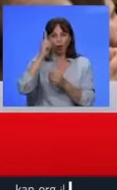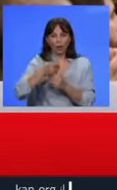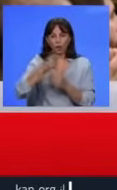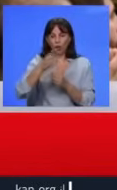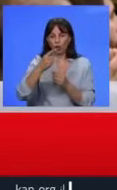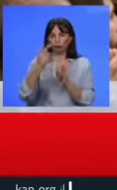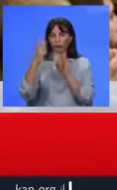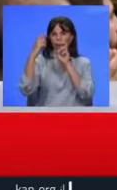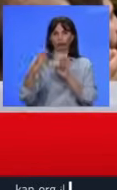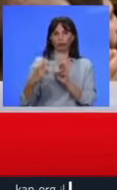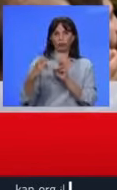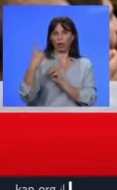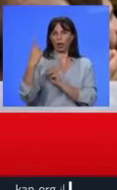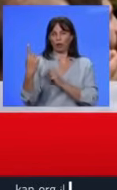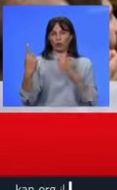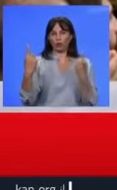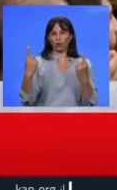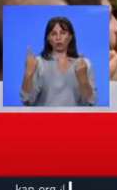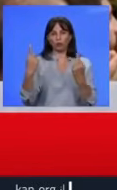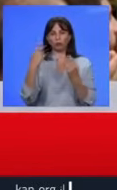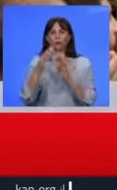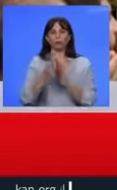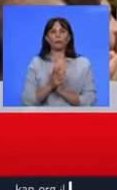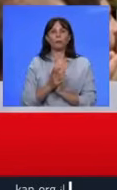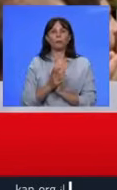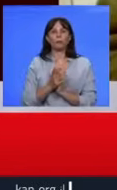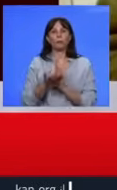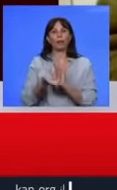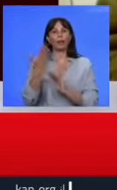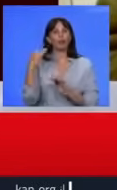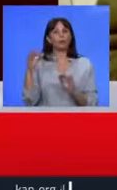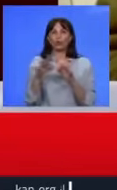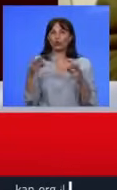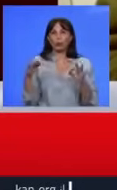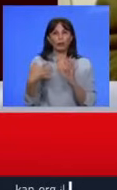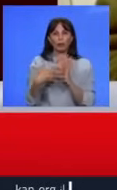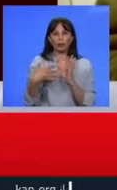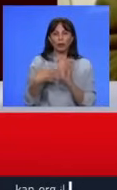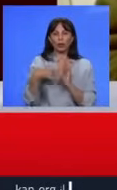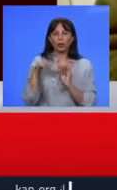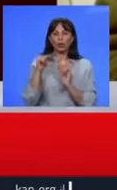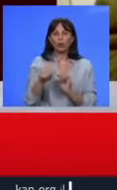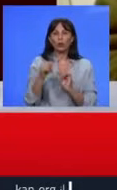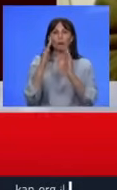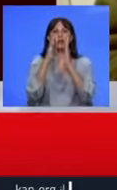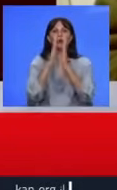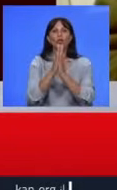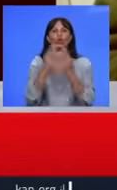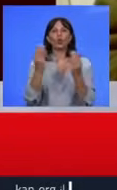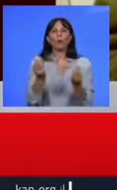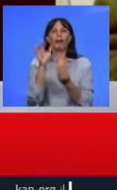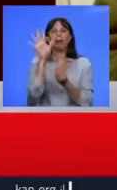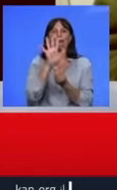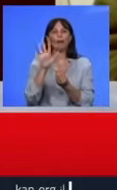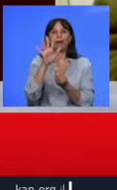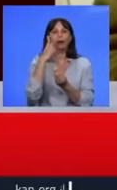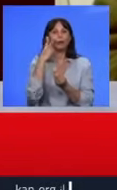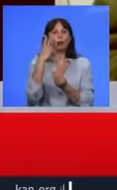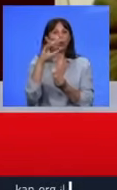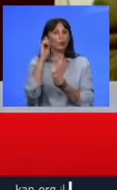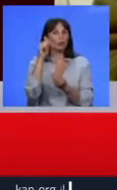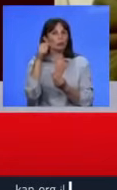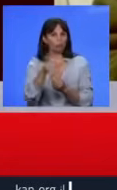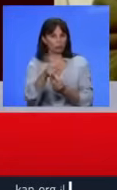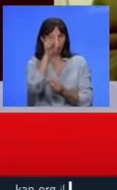פרונטלית. זה אחד. לפני שמתחילים בכלל את הבדיקה הזאת, מבקשים חומרי רקע, לראות בכלל האם האיש הזה